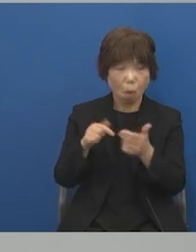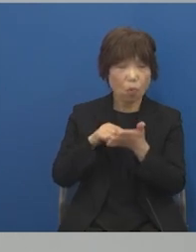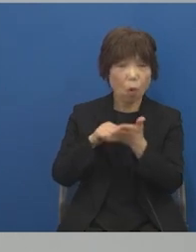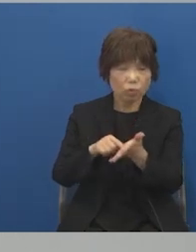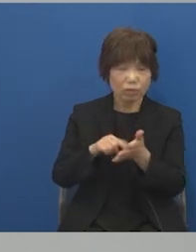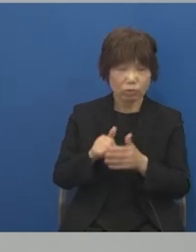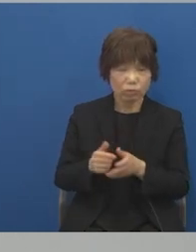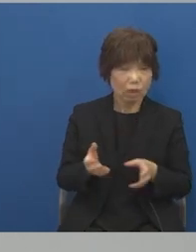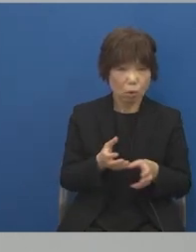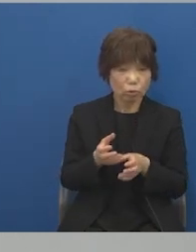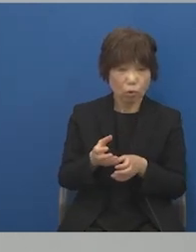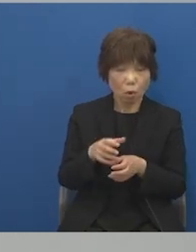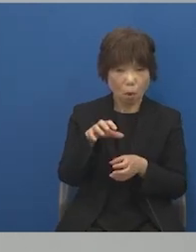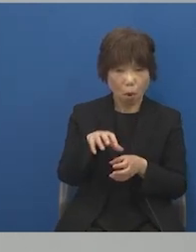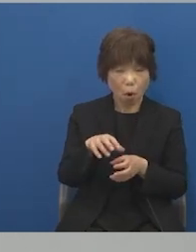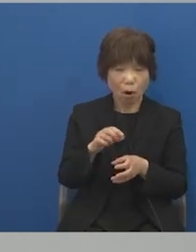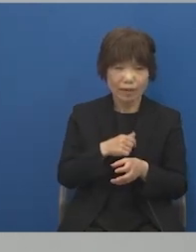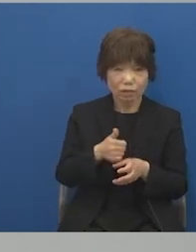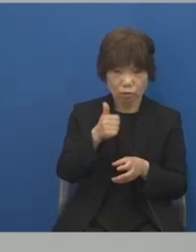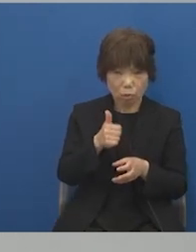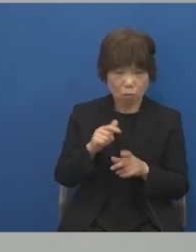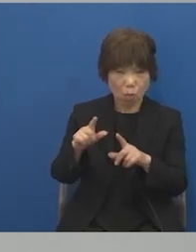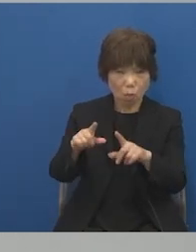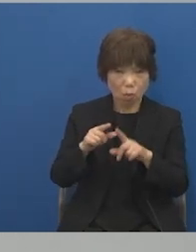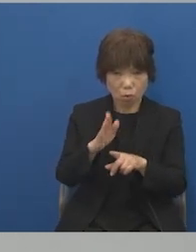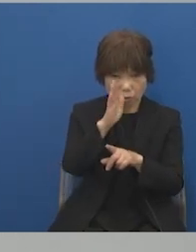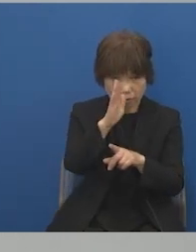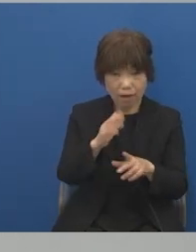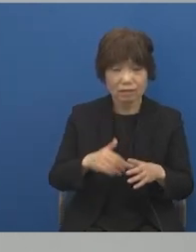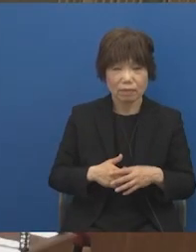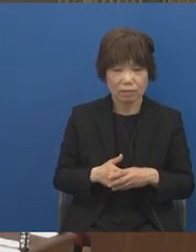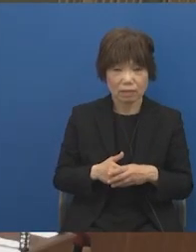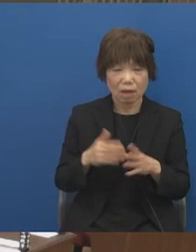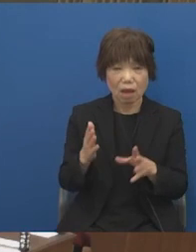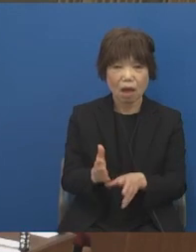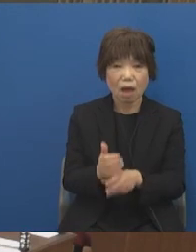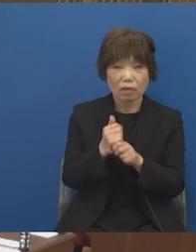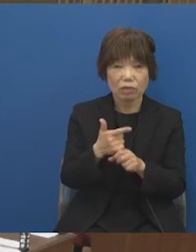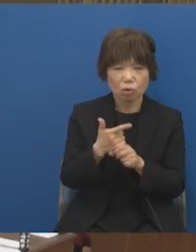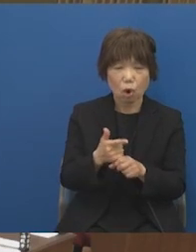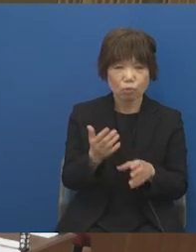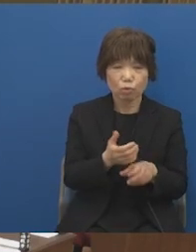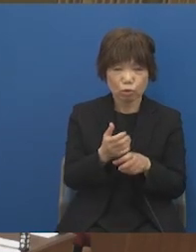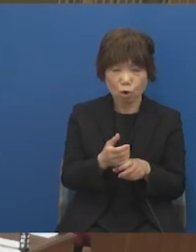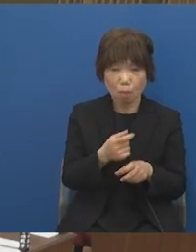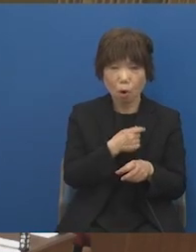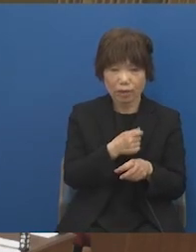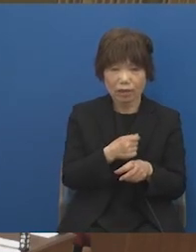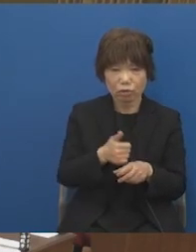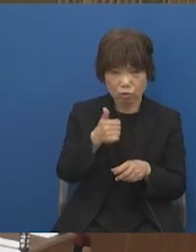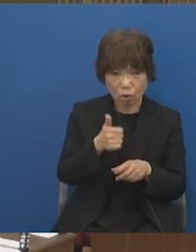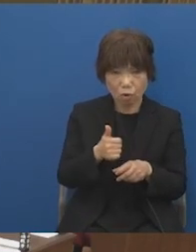消防委員長の報告を求めます。総務消防委員長、田中貴則議員。